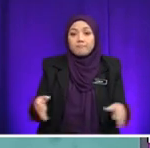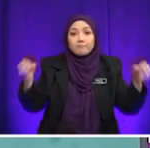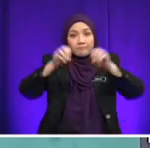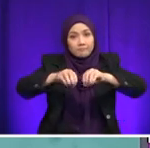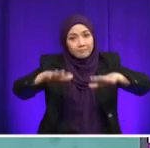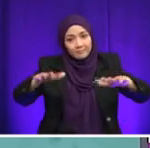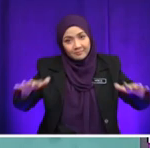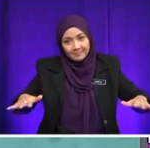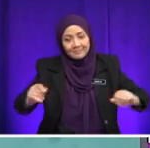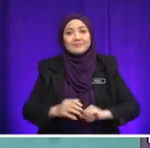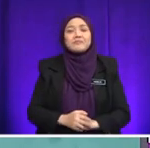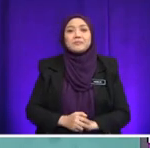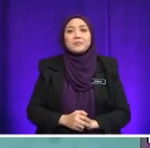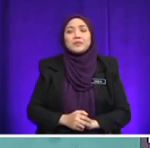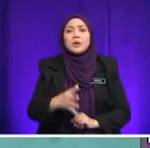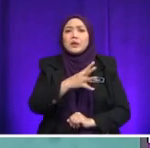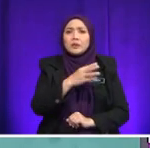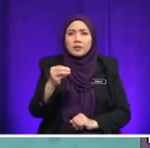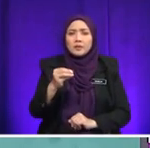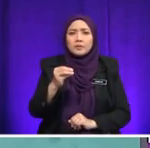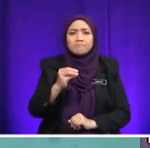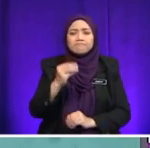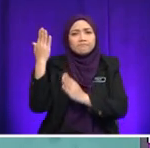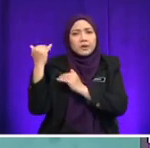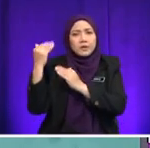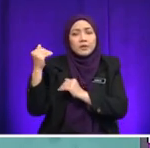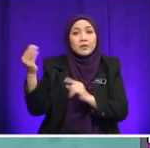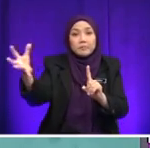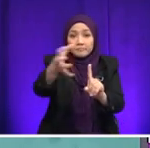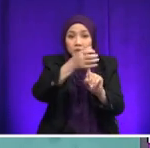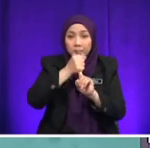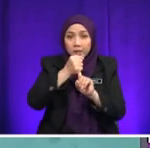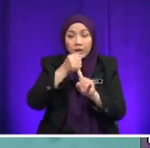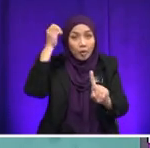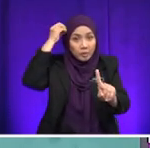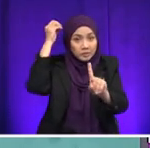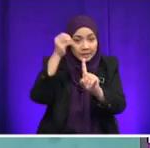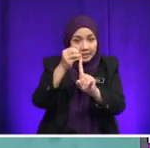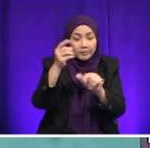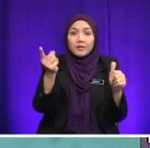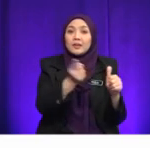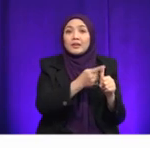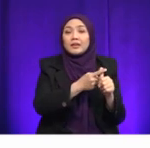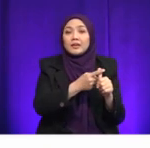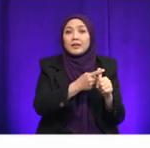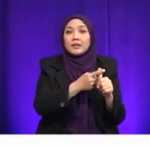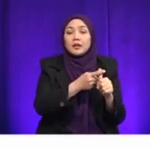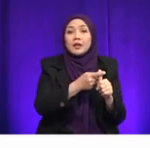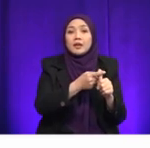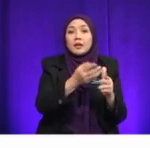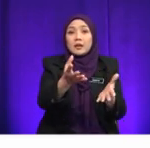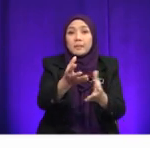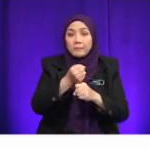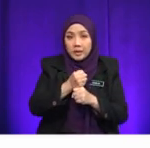akan capai di harap dapat capai pada akhir pengajaran kita pembelajaran kita ialah pertama kita dapat memberi halkan